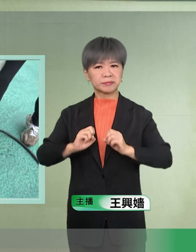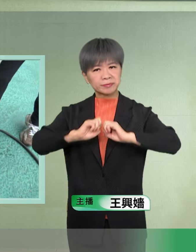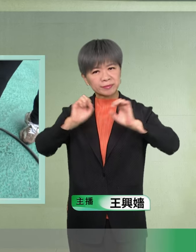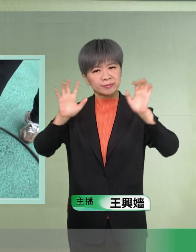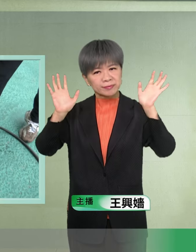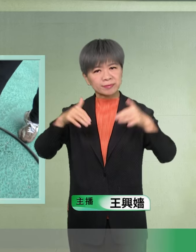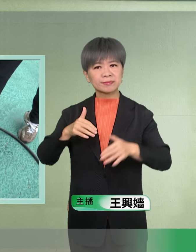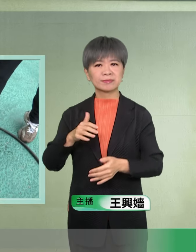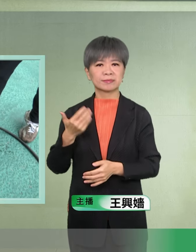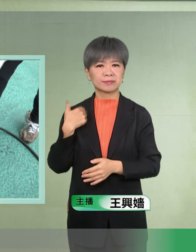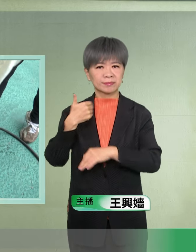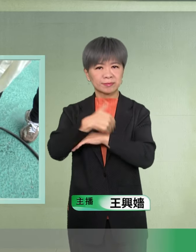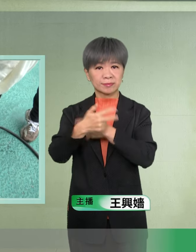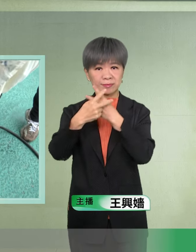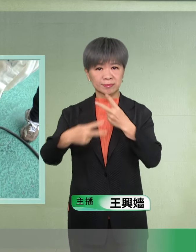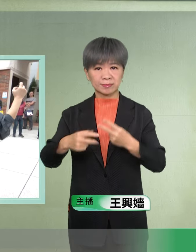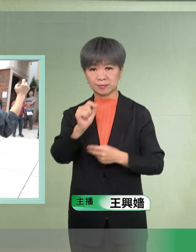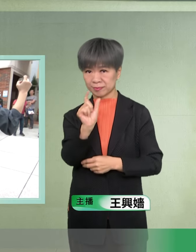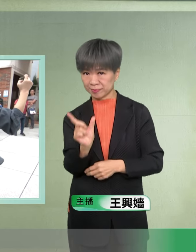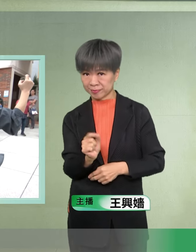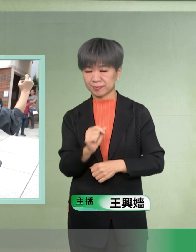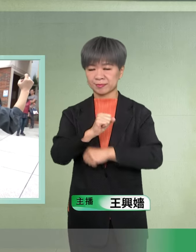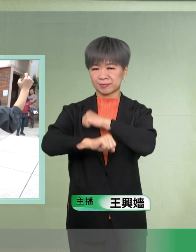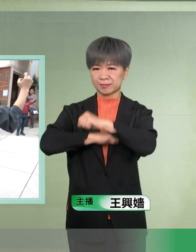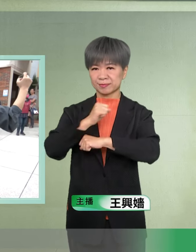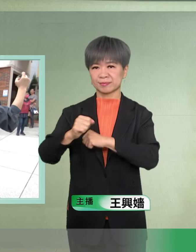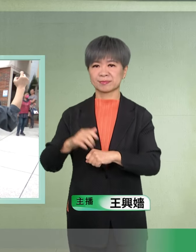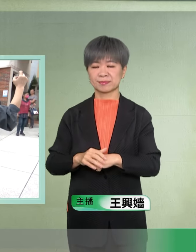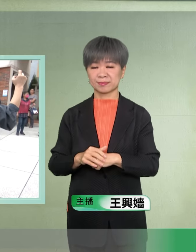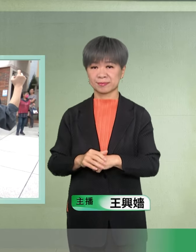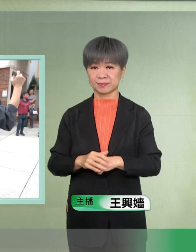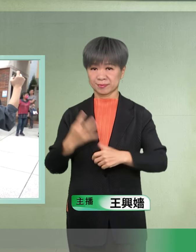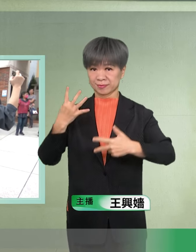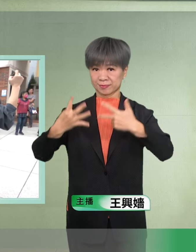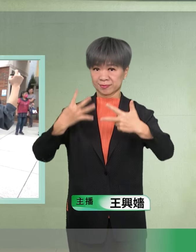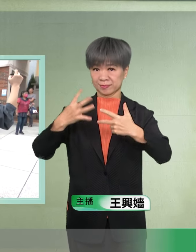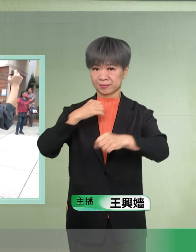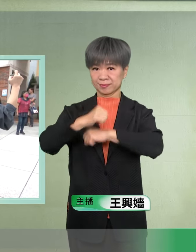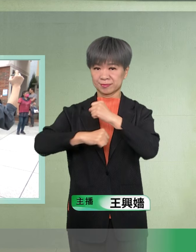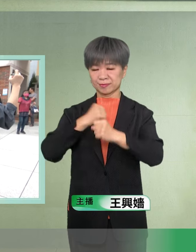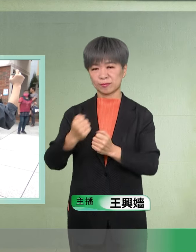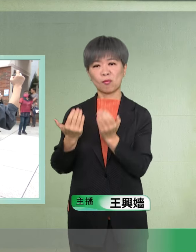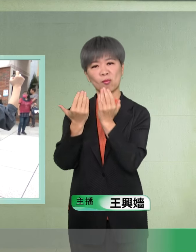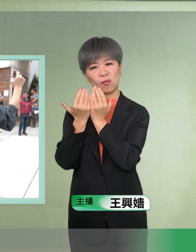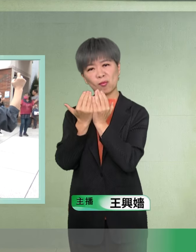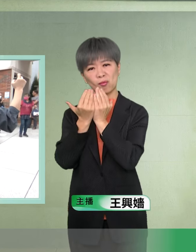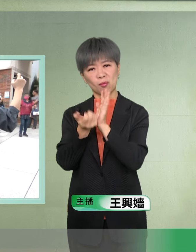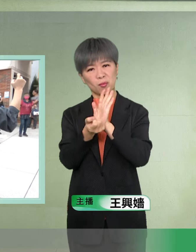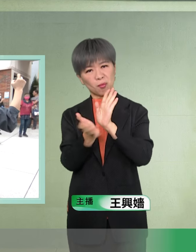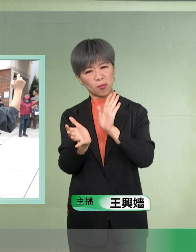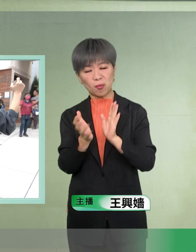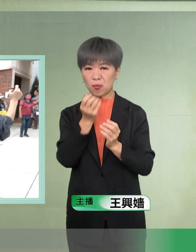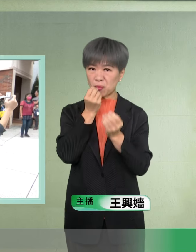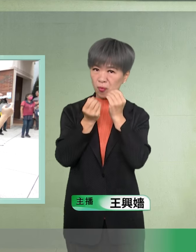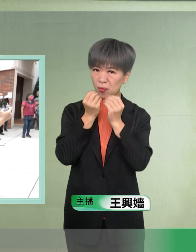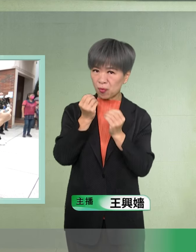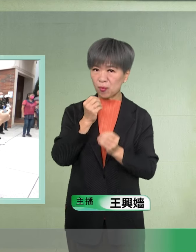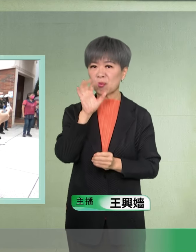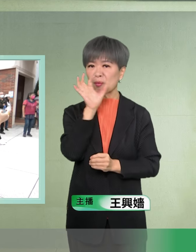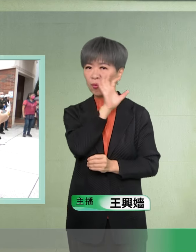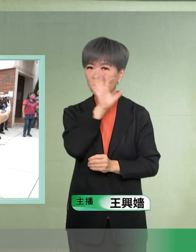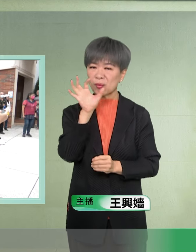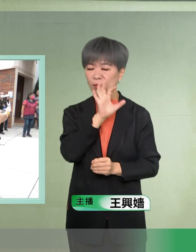就发现，好种客家人的发通，对西礼拜的客家发通，用朗读、展览、面